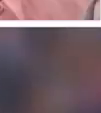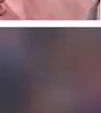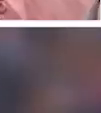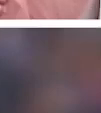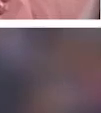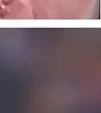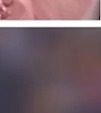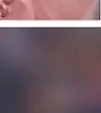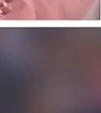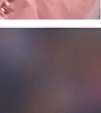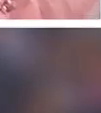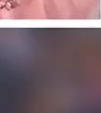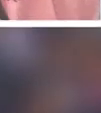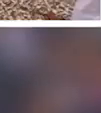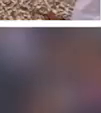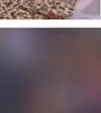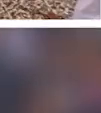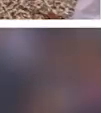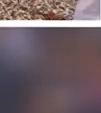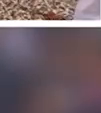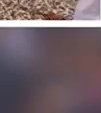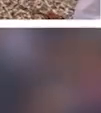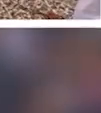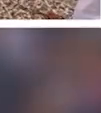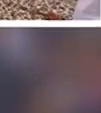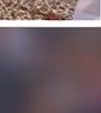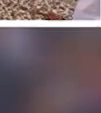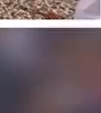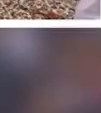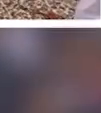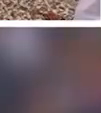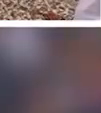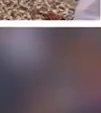ibadah wukuf di Arafah yang dilaksanakan pada hari Sabtu